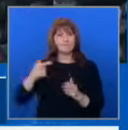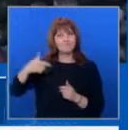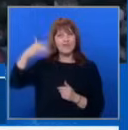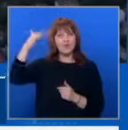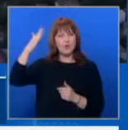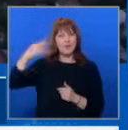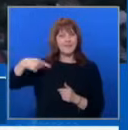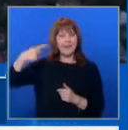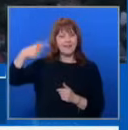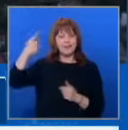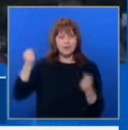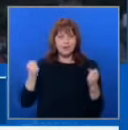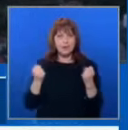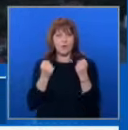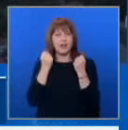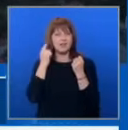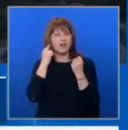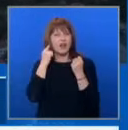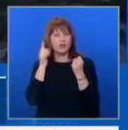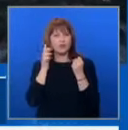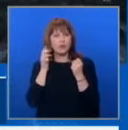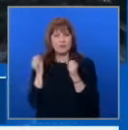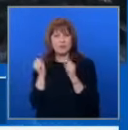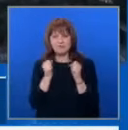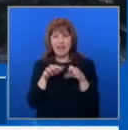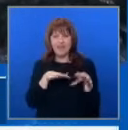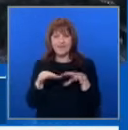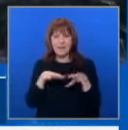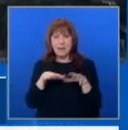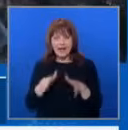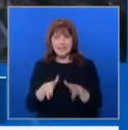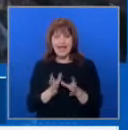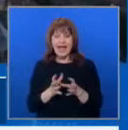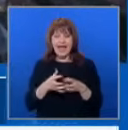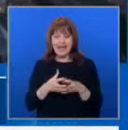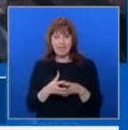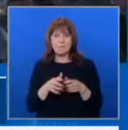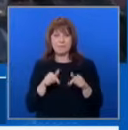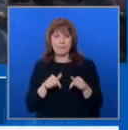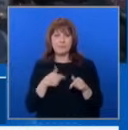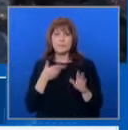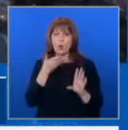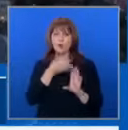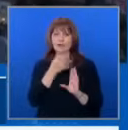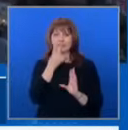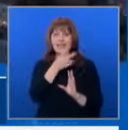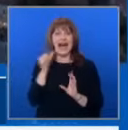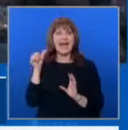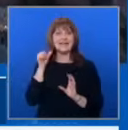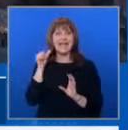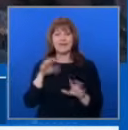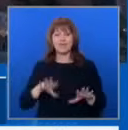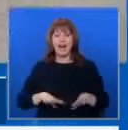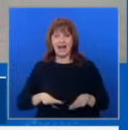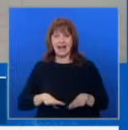на блоковете, са се стреснали от тътена и силните вибрации. А днес нашия екип беше в Асеновградския квартал Долни Воден, където беше локализиран епицентъра